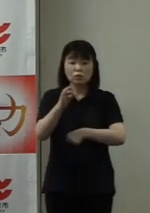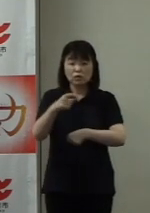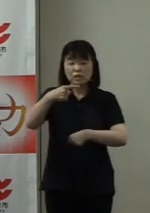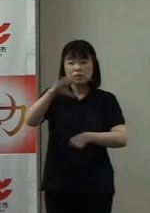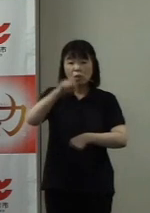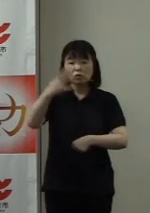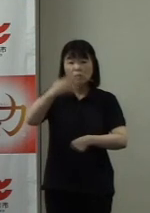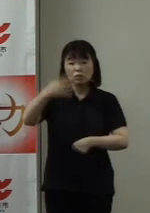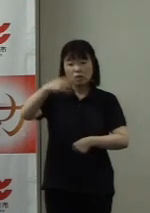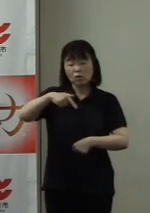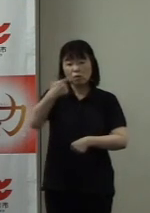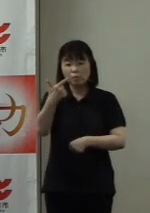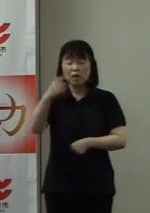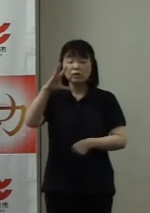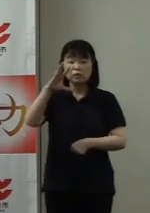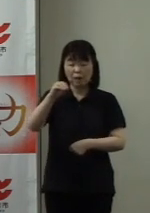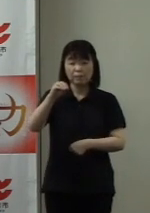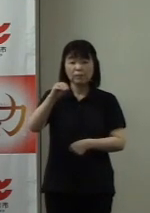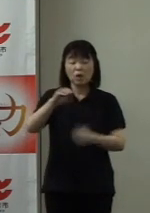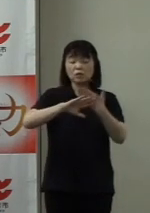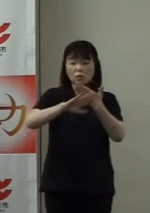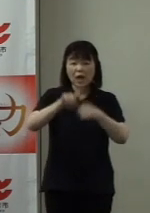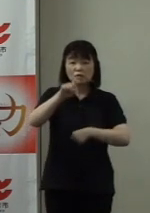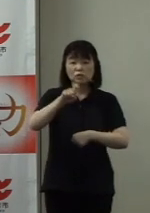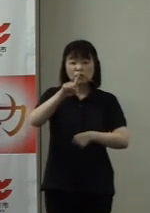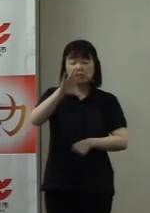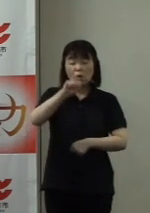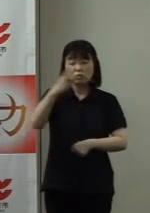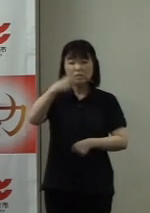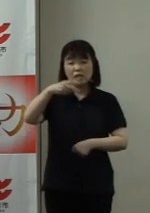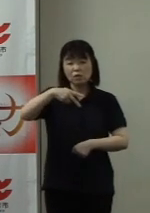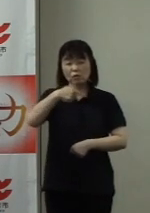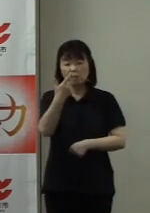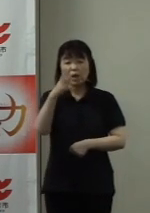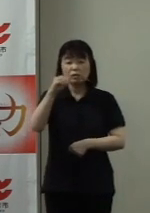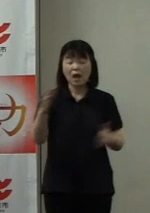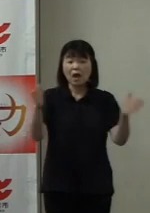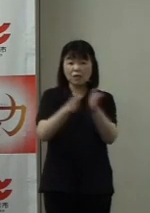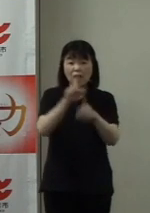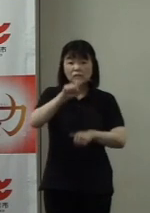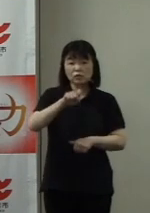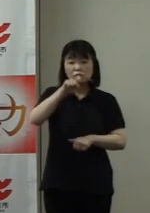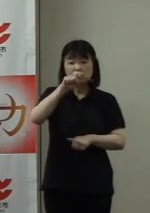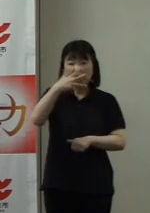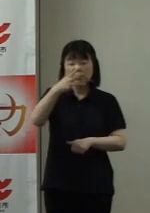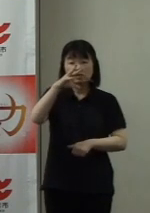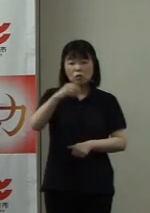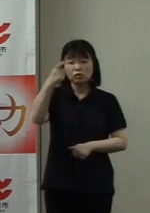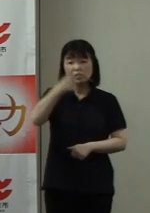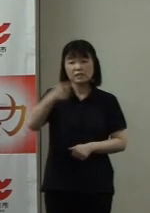億4650万円、その他に11億2690万円で、合計が18億1000万円となります